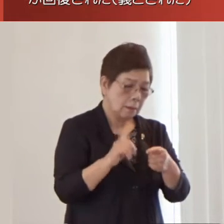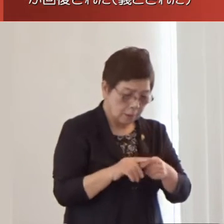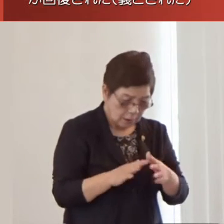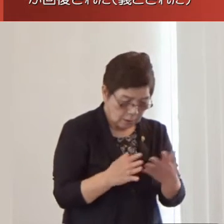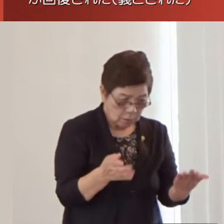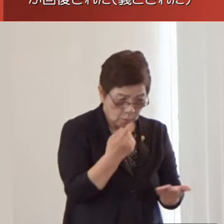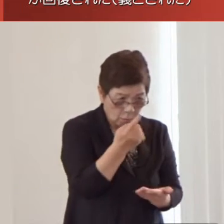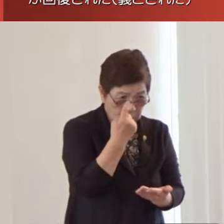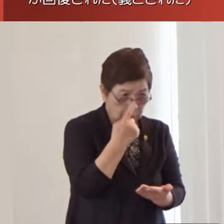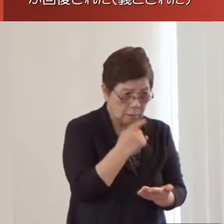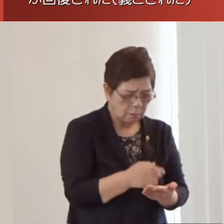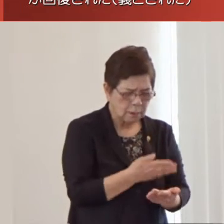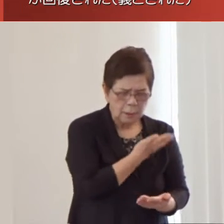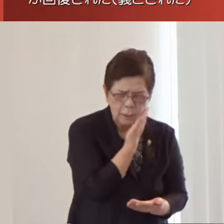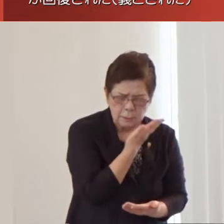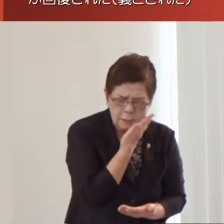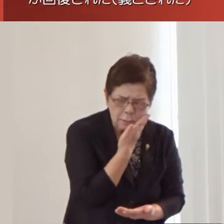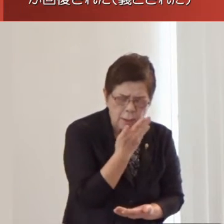ところです。